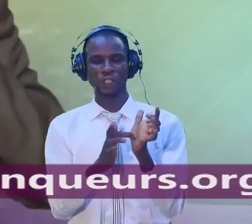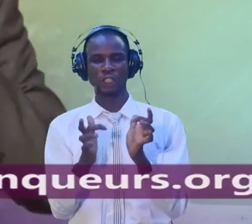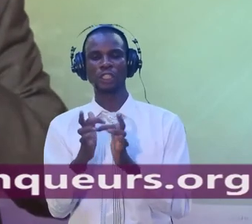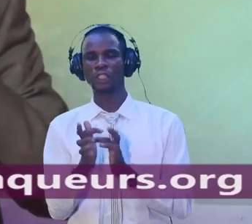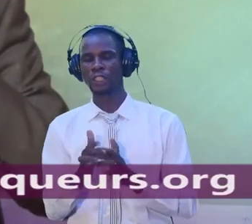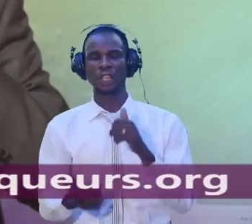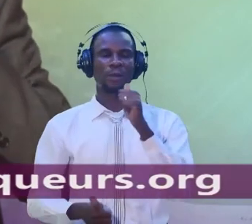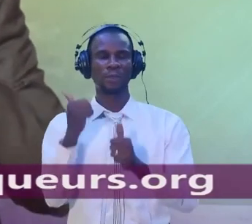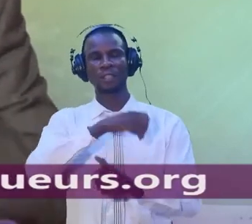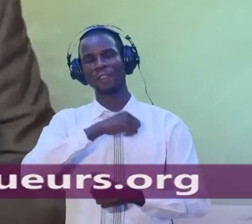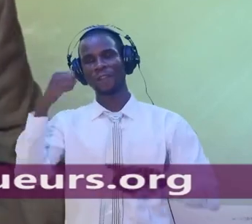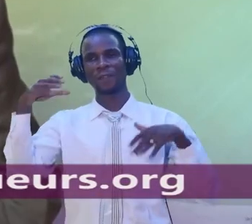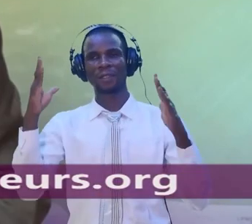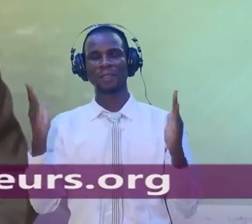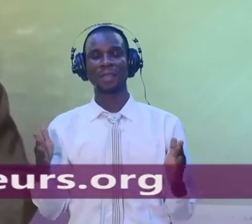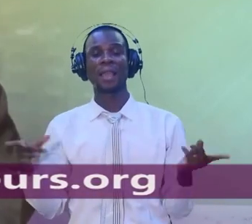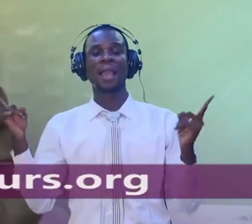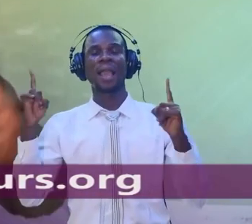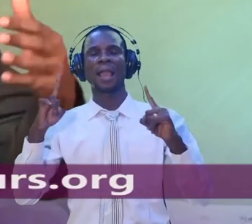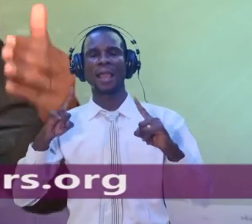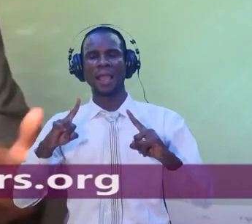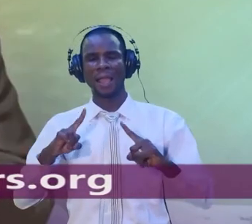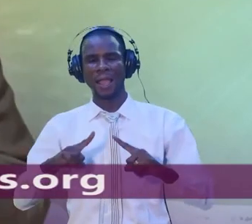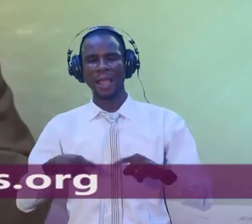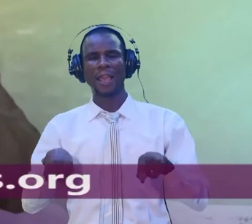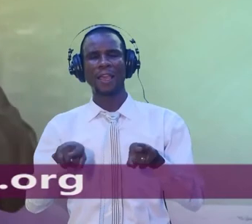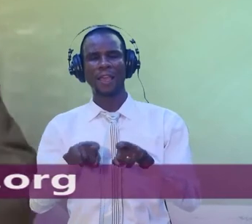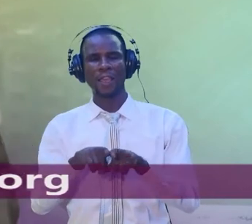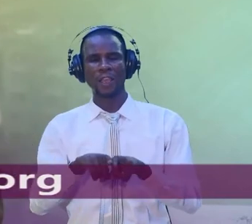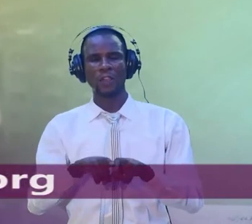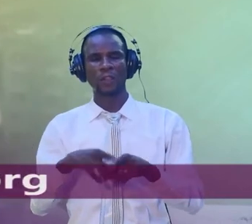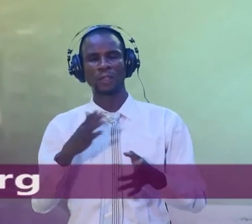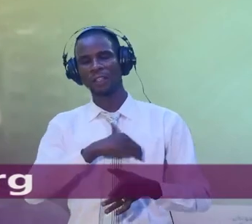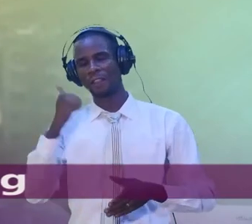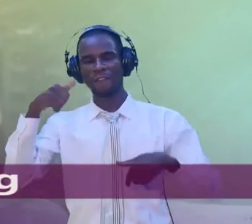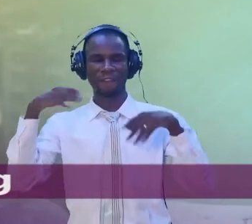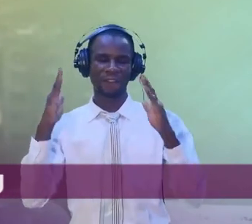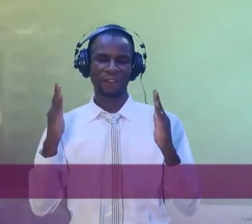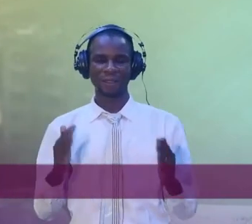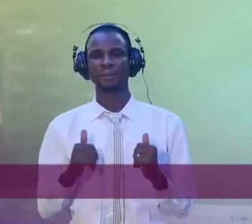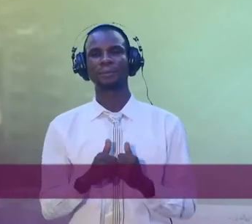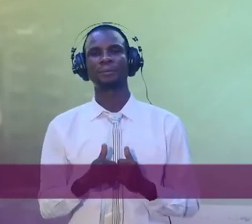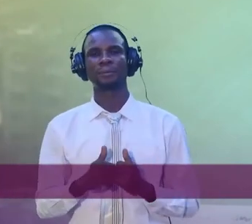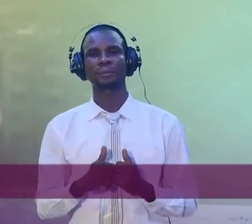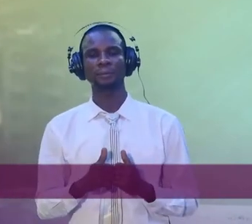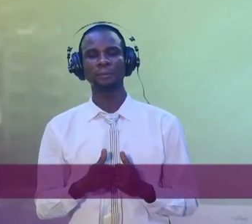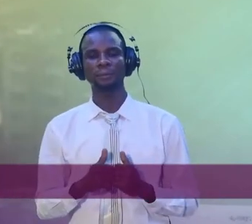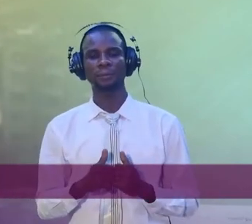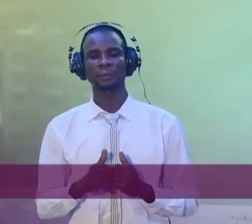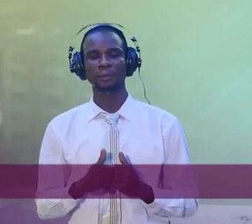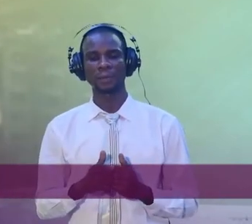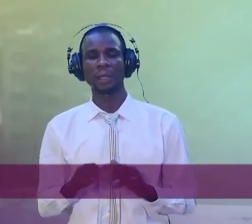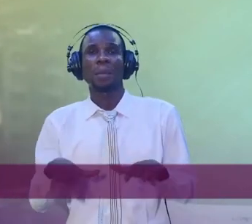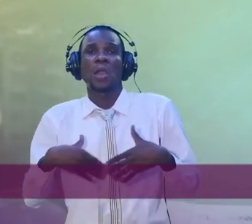Tusihofu na tusiogope kwa sababu Kristo yeye ni mshindi na kupitia yeye sisi pia ni